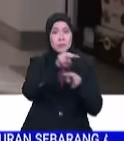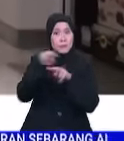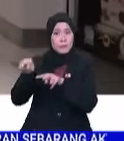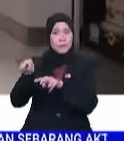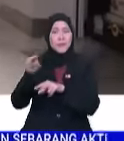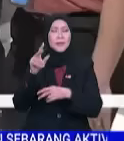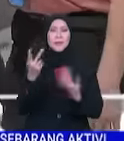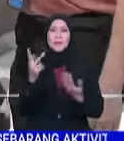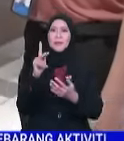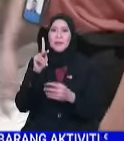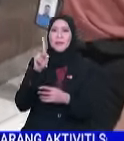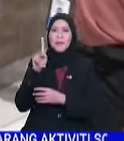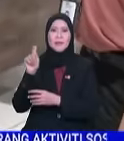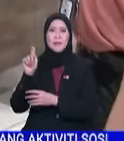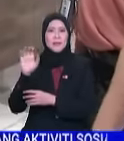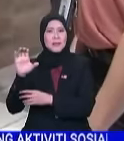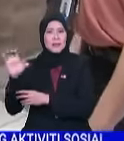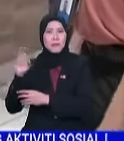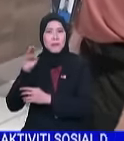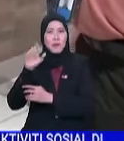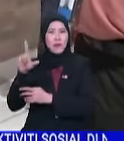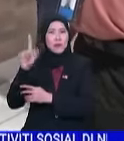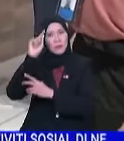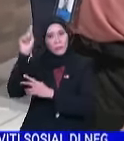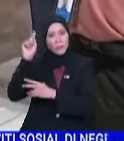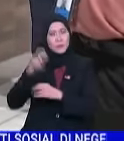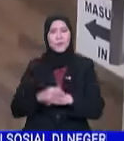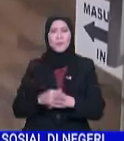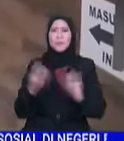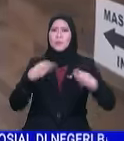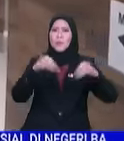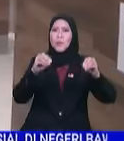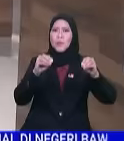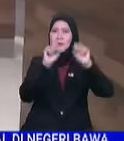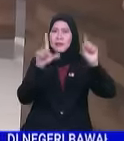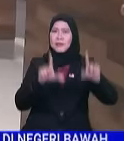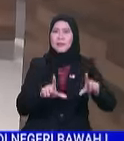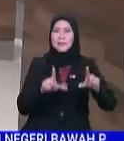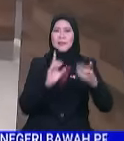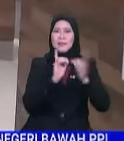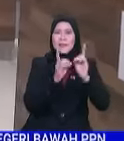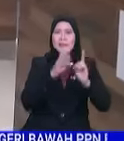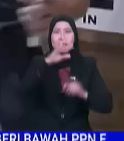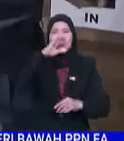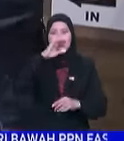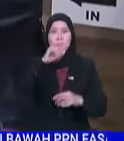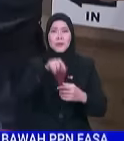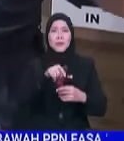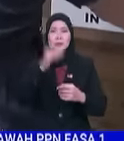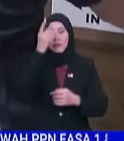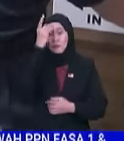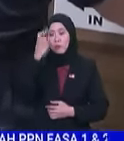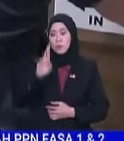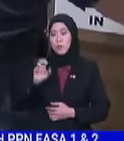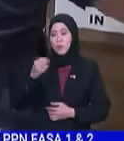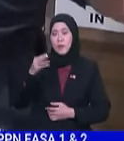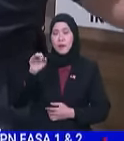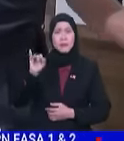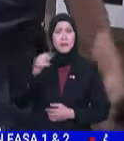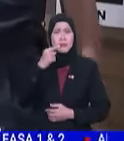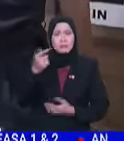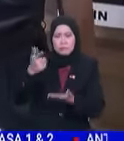di KTCC Mall, Kuala Terengganu. Mengenai isu penjualan sijil vaksin digital palsu, Dato' Ruhaimi berkata tiada